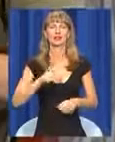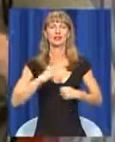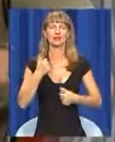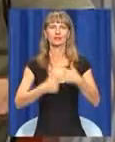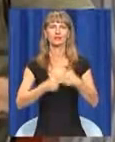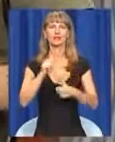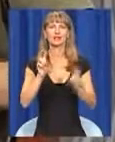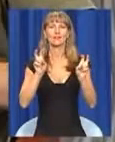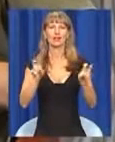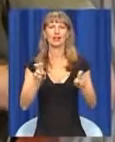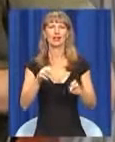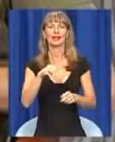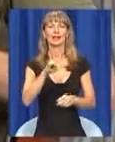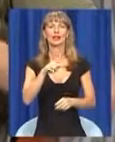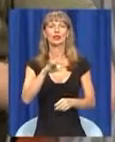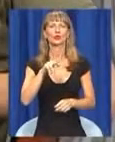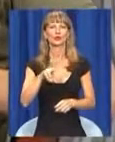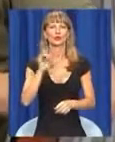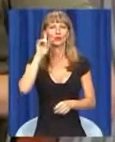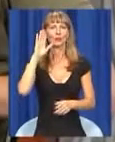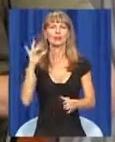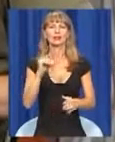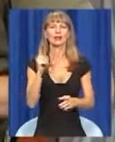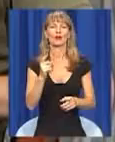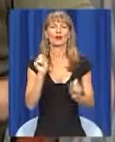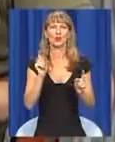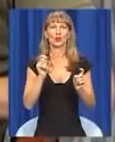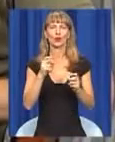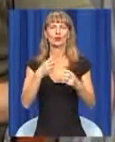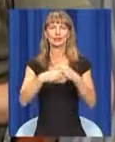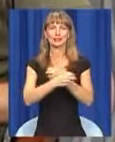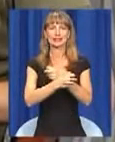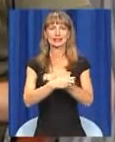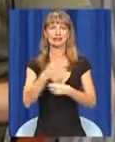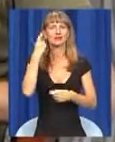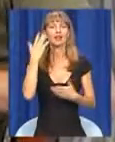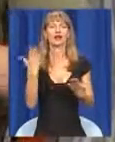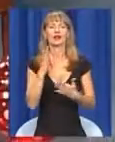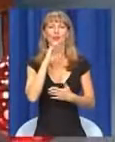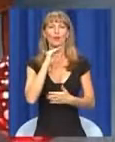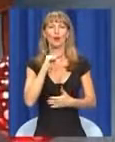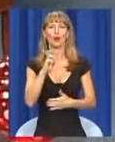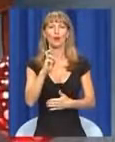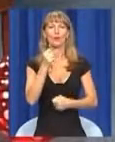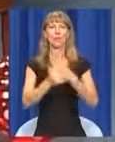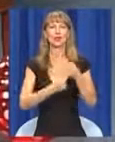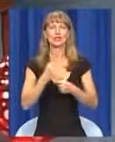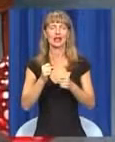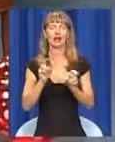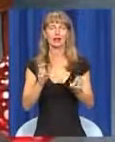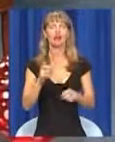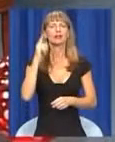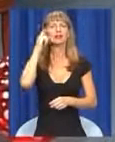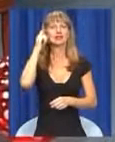там, зазвоняє, не знаю, за титул чемпіону з якоїсь кісточки золотої. Чи знаєш ти, хто такий собака-боксер? Так,